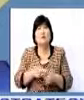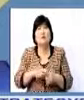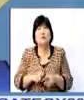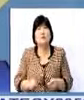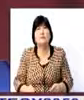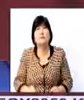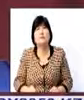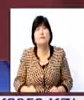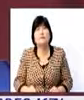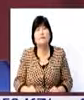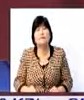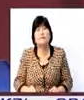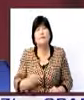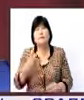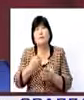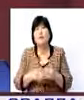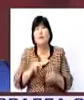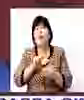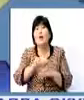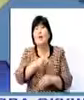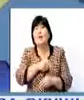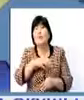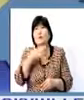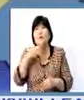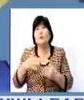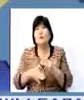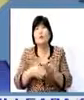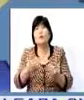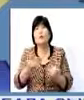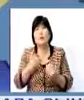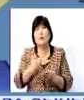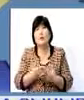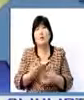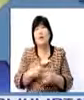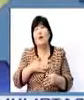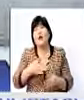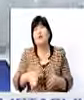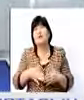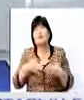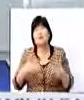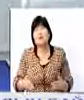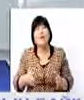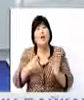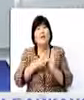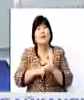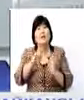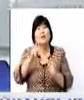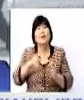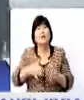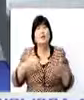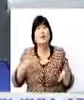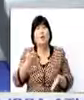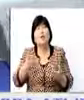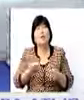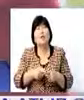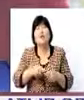завыстында тұрып қалдым. Бапкерімнің көмегі көп болды, өте алғысым шексіз бапкеріме. 80 келіден жоғары салмақтағылар